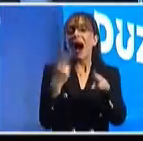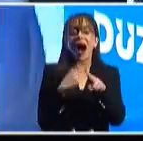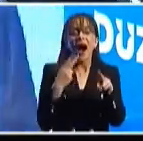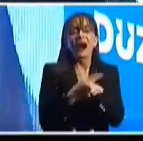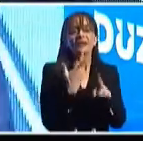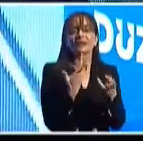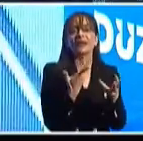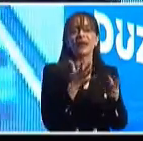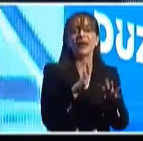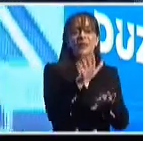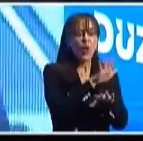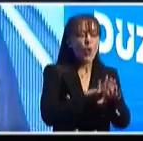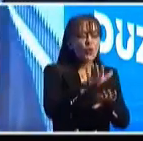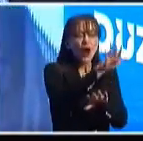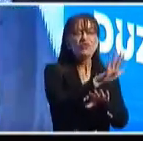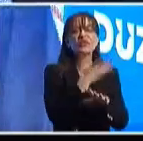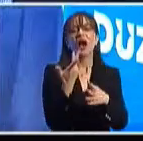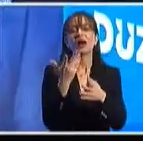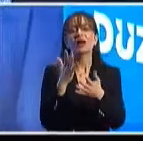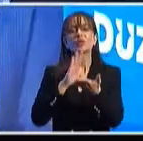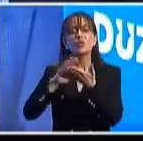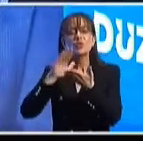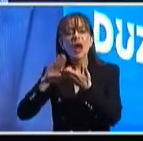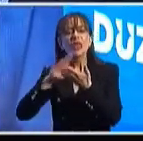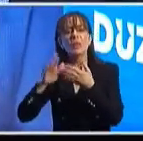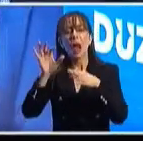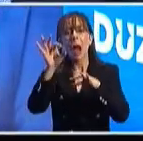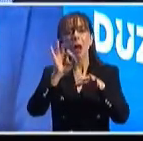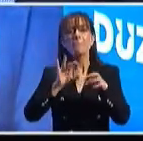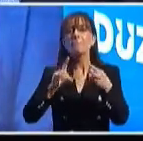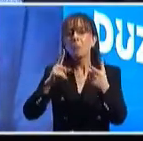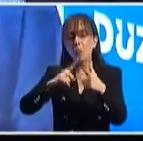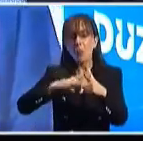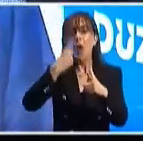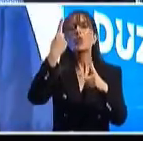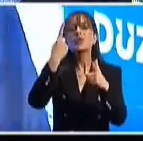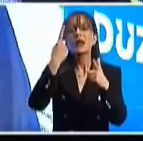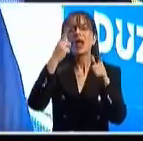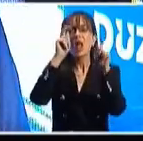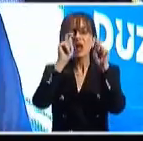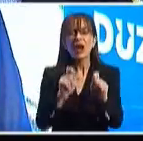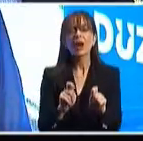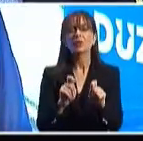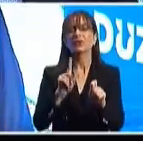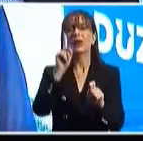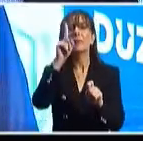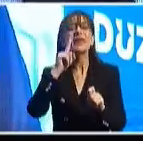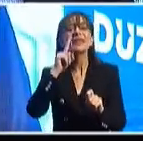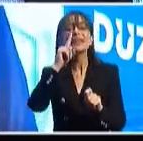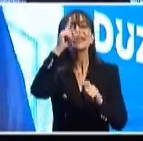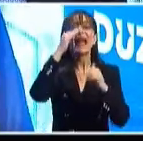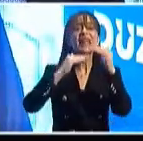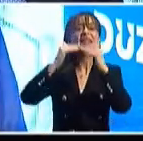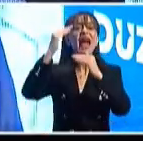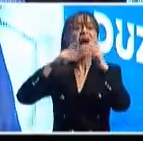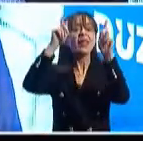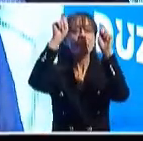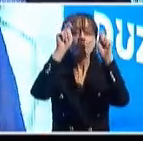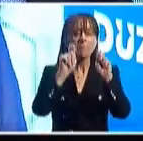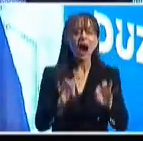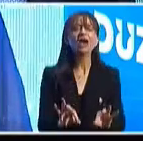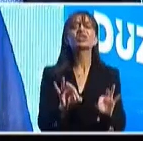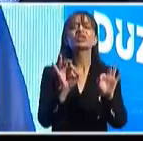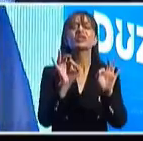kavşak düzenleme projelerini hayata geçireceğiz ve 1 Nisan'da inşaat süreçlerine başlayacak tüm köprülü kavşak